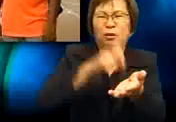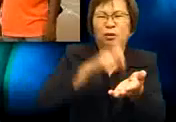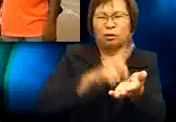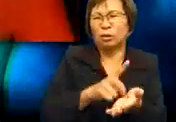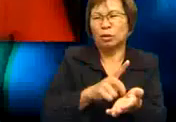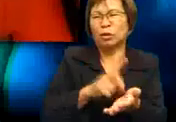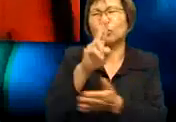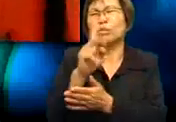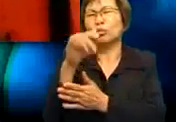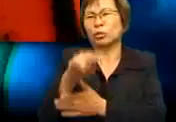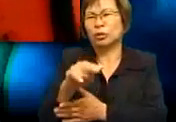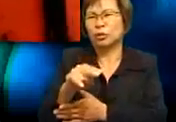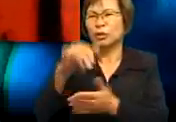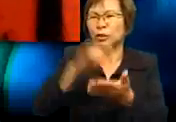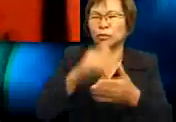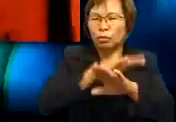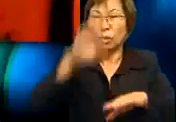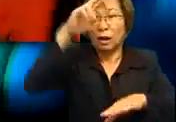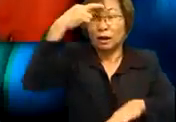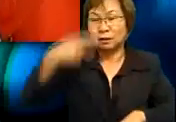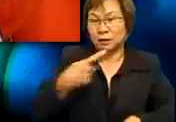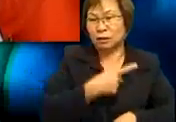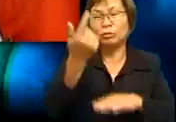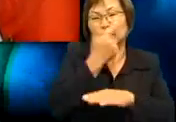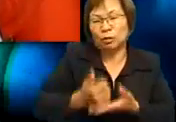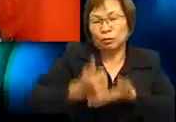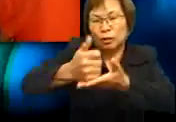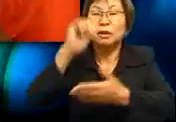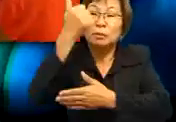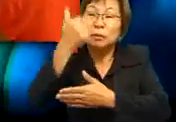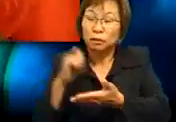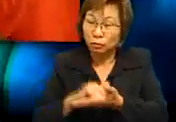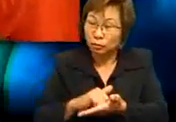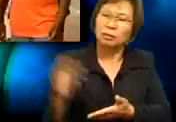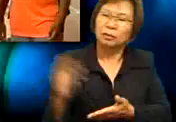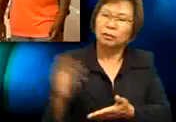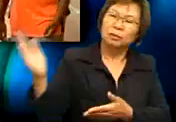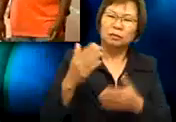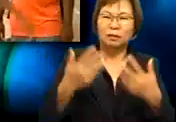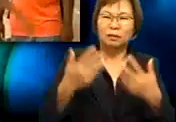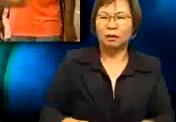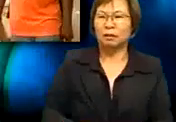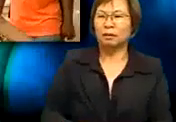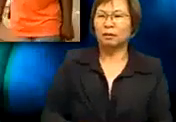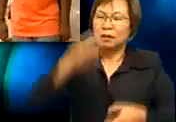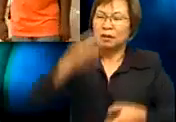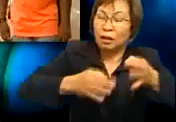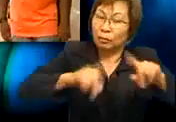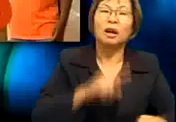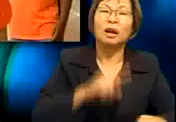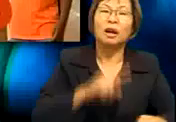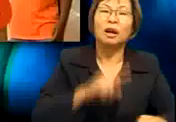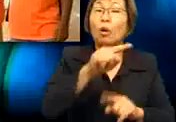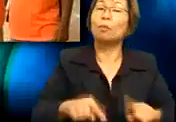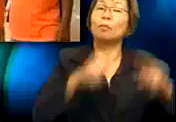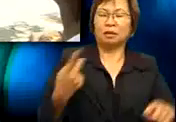doktor. Udin, itu bukannya alasan kita untuk tidak membantu makcik tu. Dahlah. Eh, kalau awak